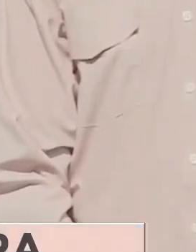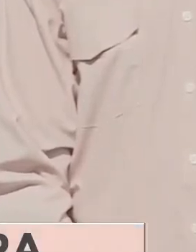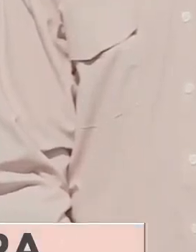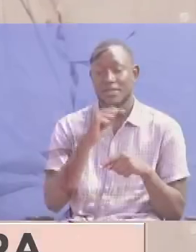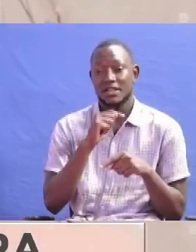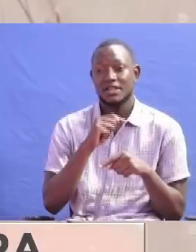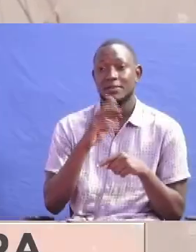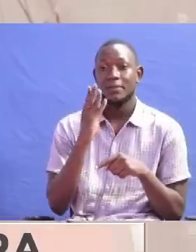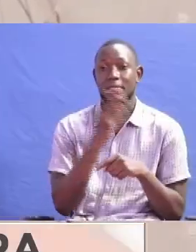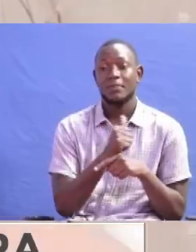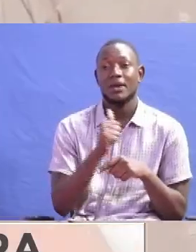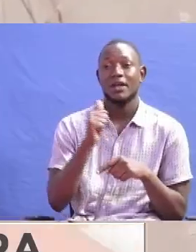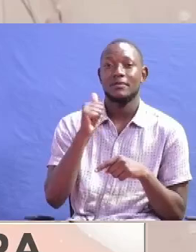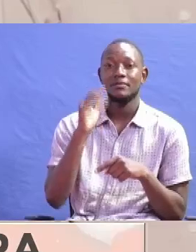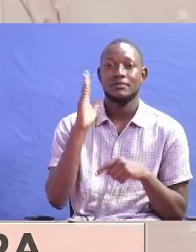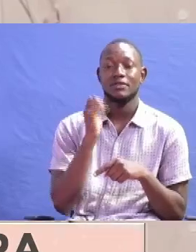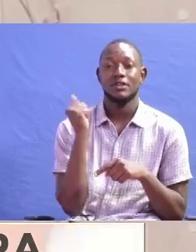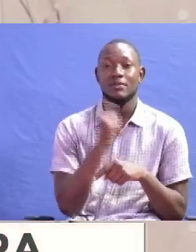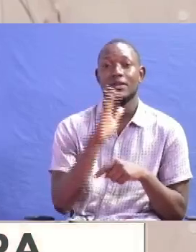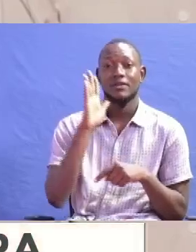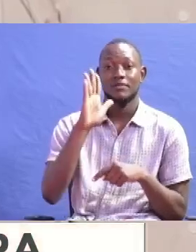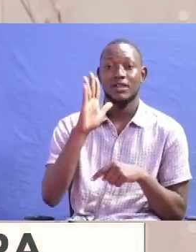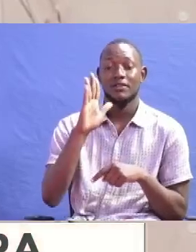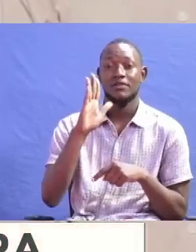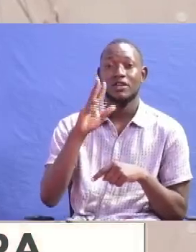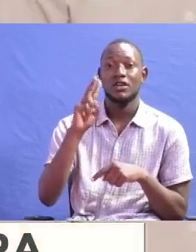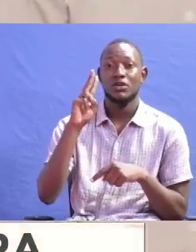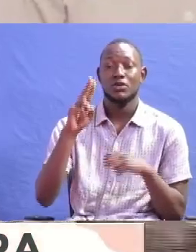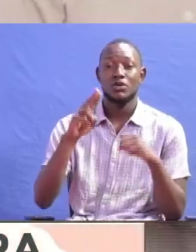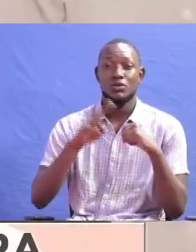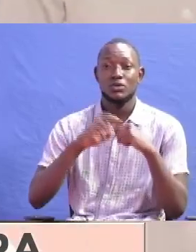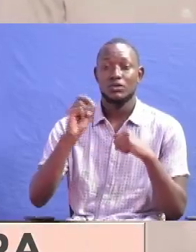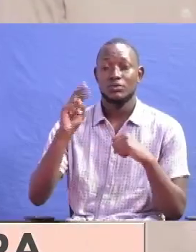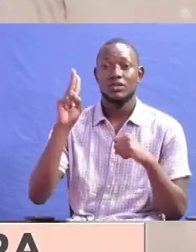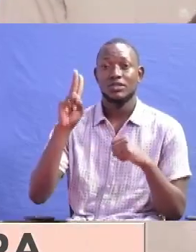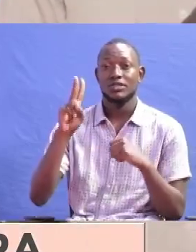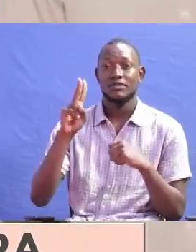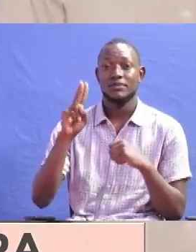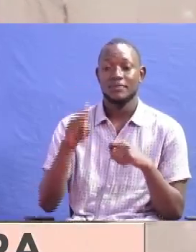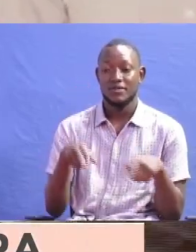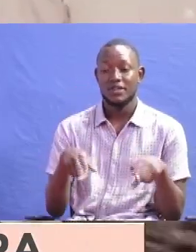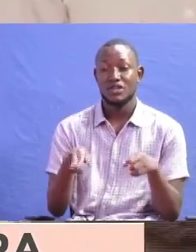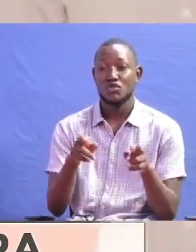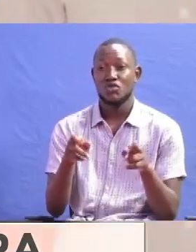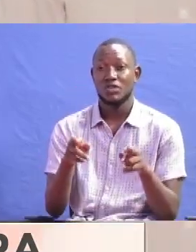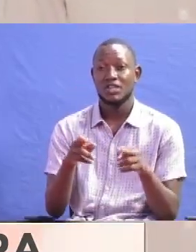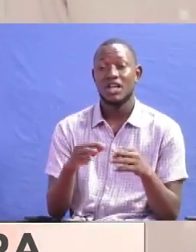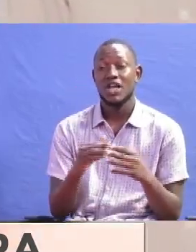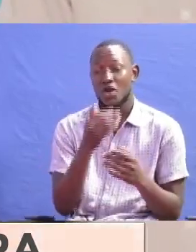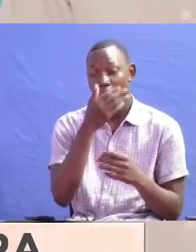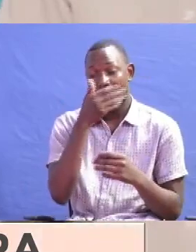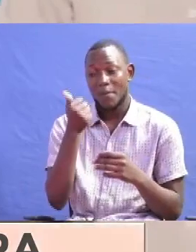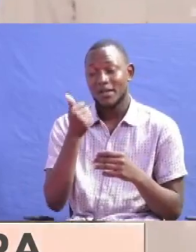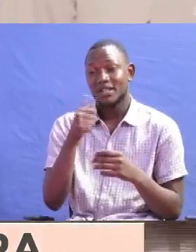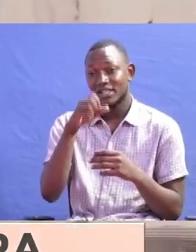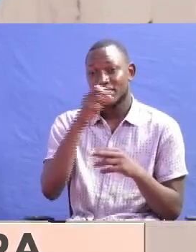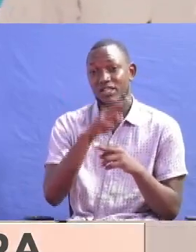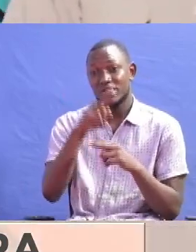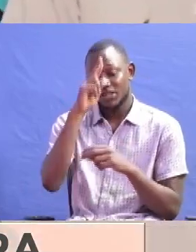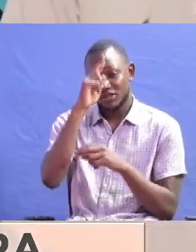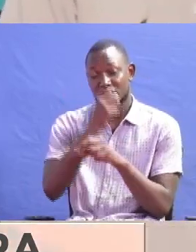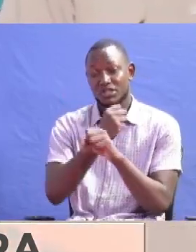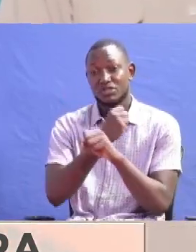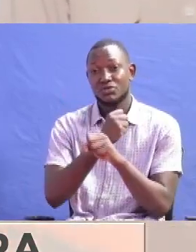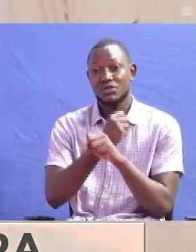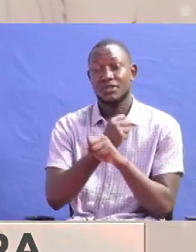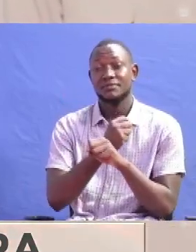Mei mwaka wa 2027. Barabara hii itaboresha usalama, pia